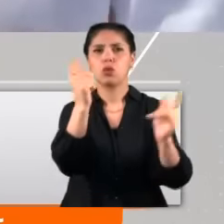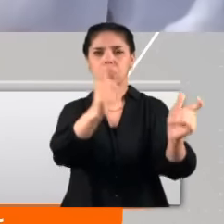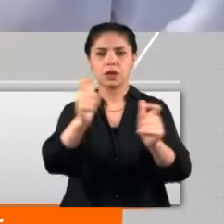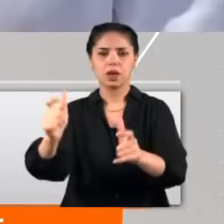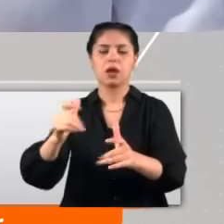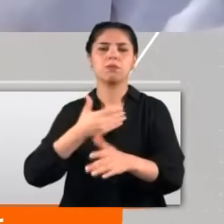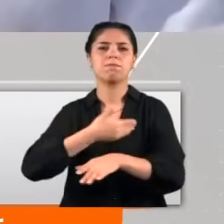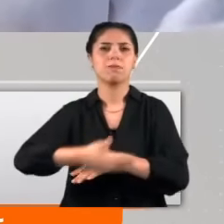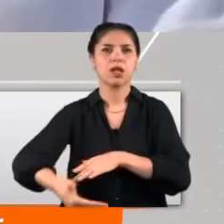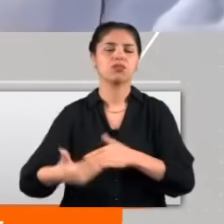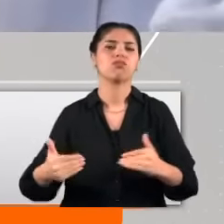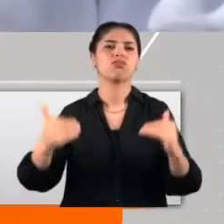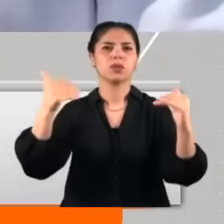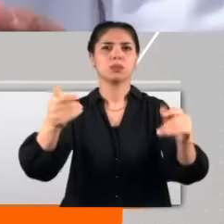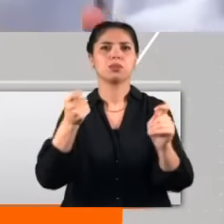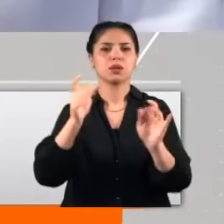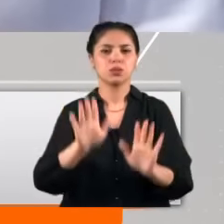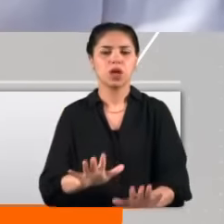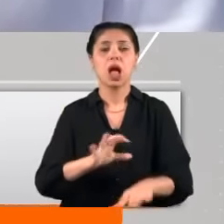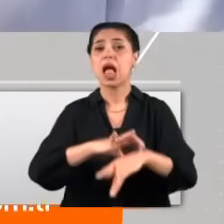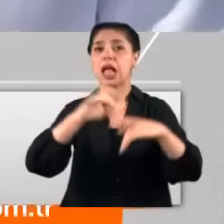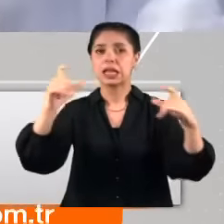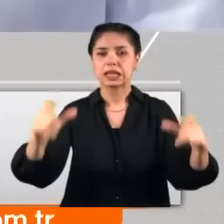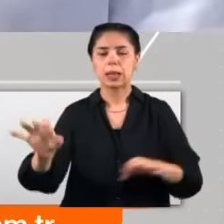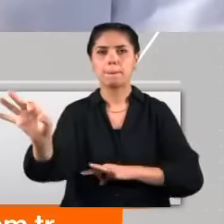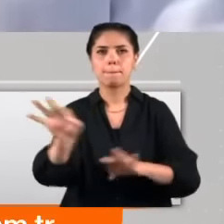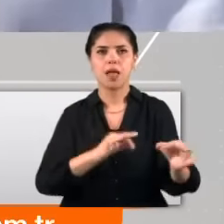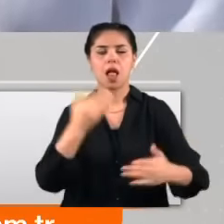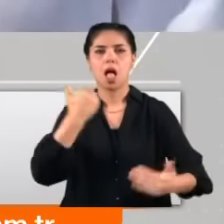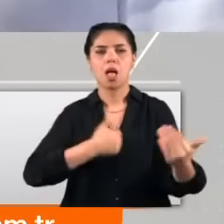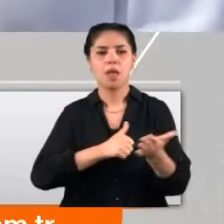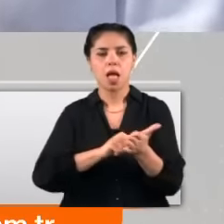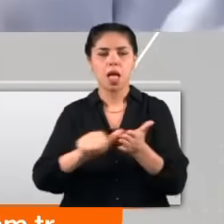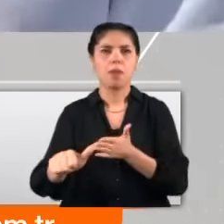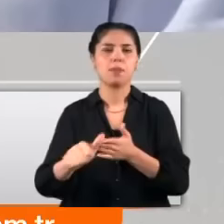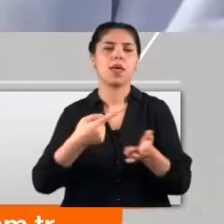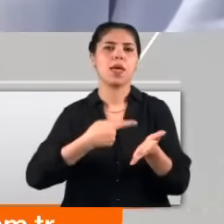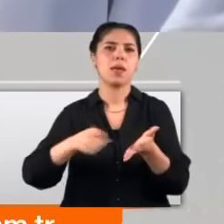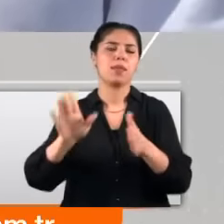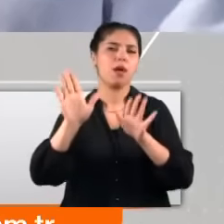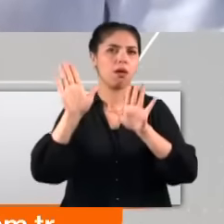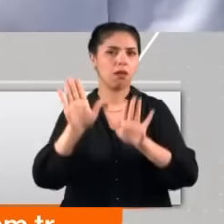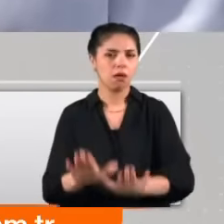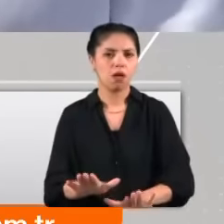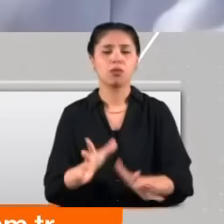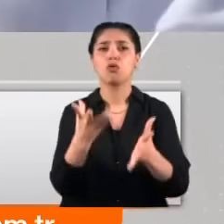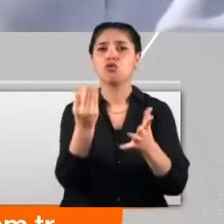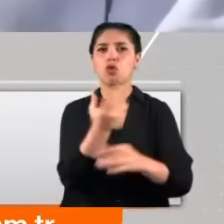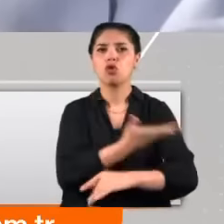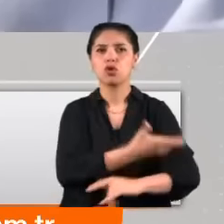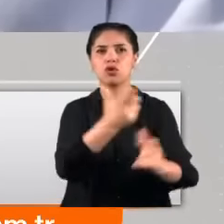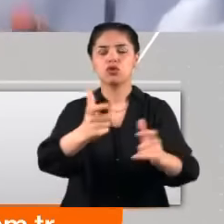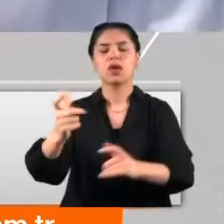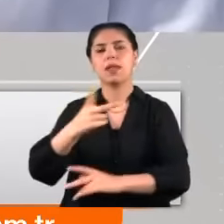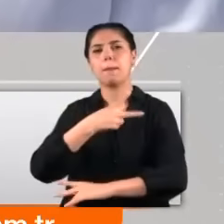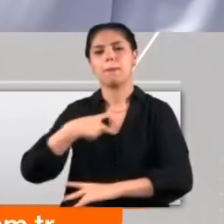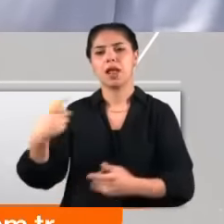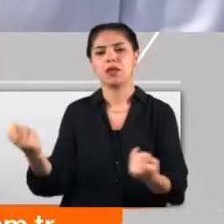seferler gecikmeli olarak yapılabildi. Hastanelerde planlanan ameliyatların çoğu iptal edilirken birçok şehirde